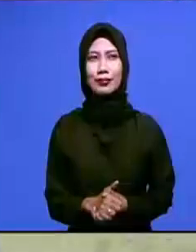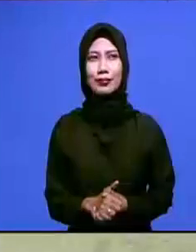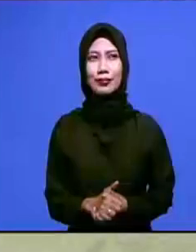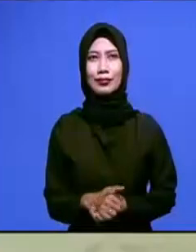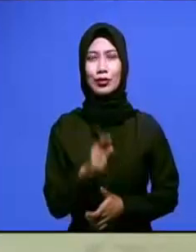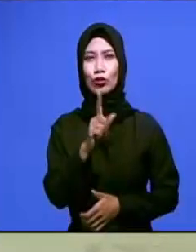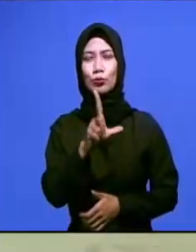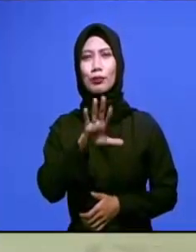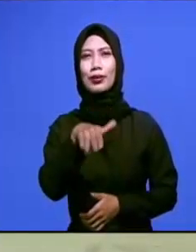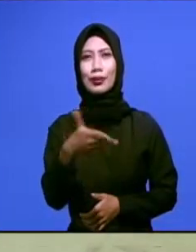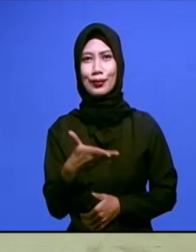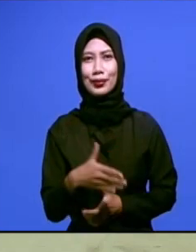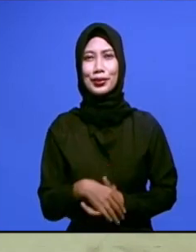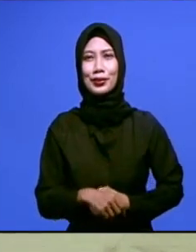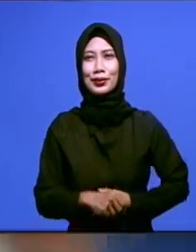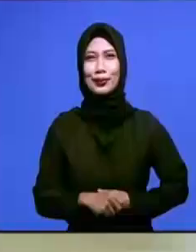75 tahun?